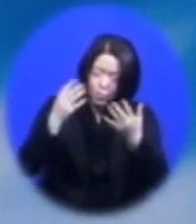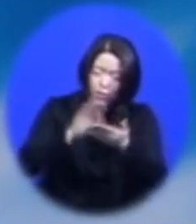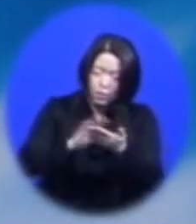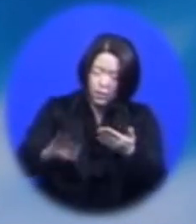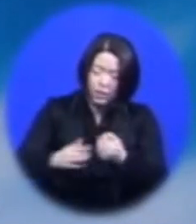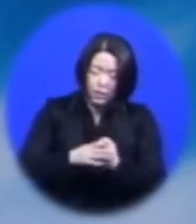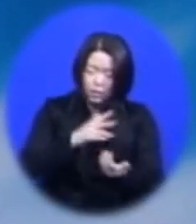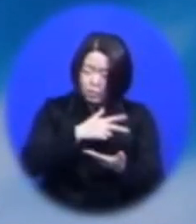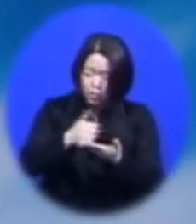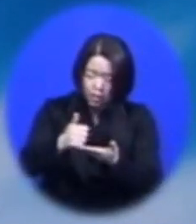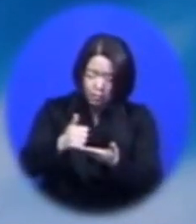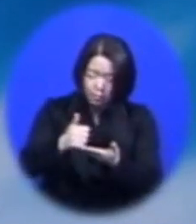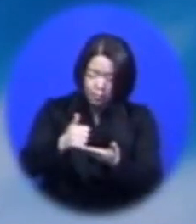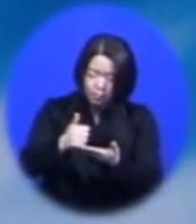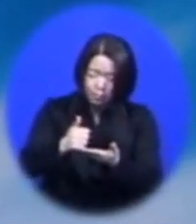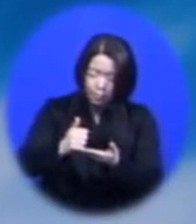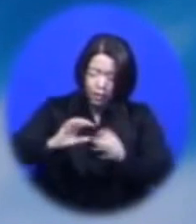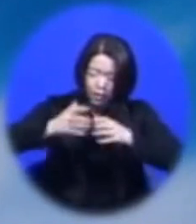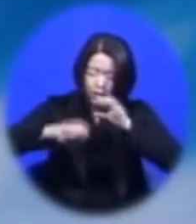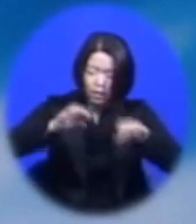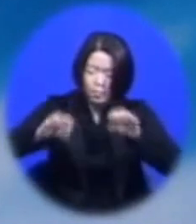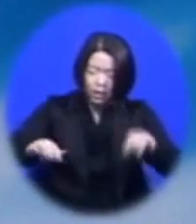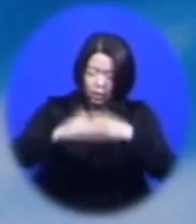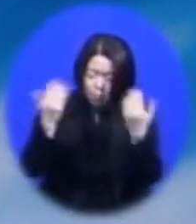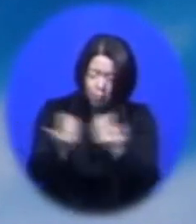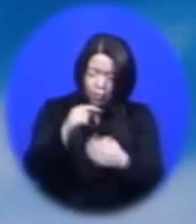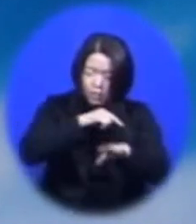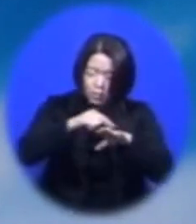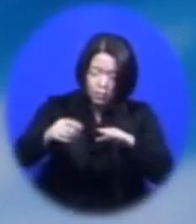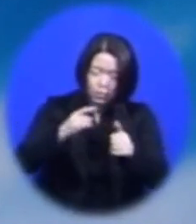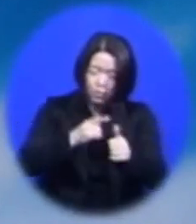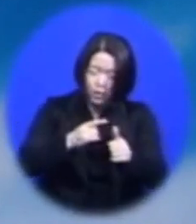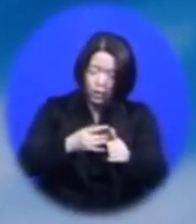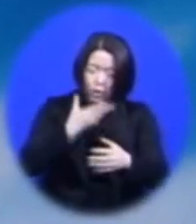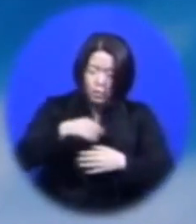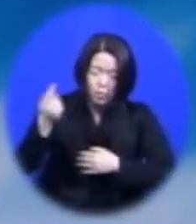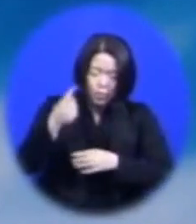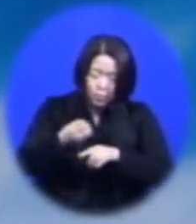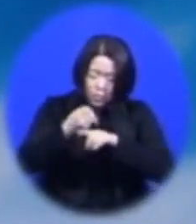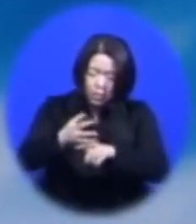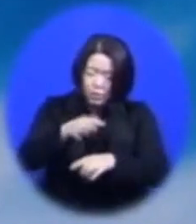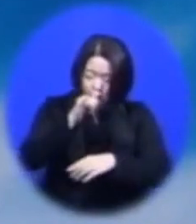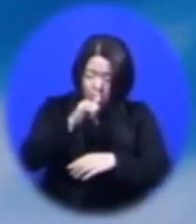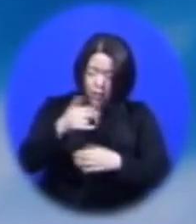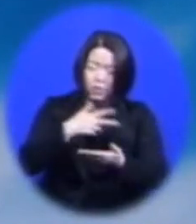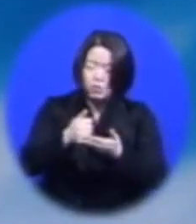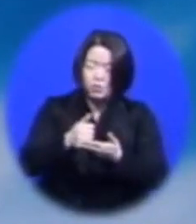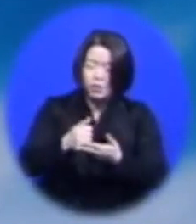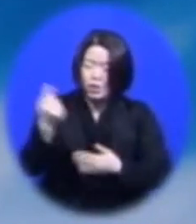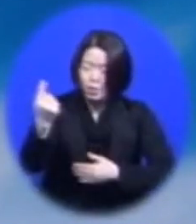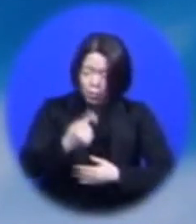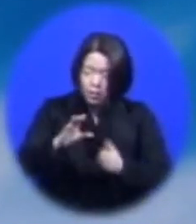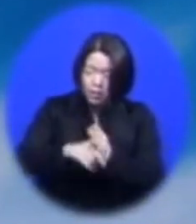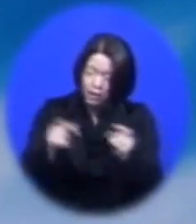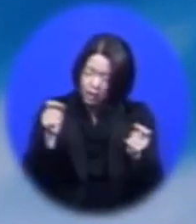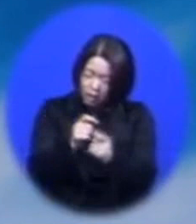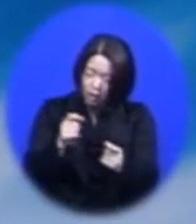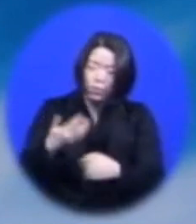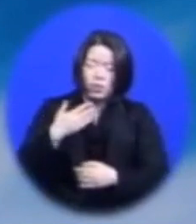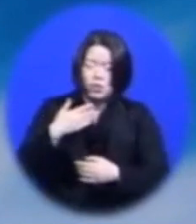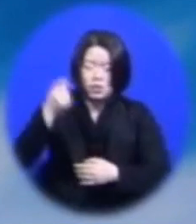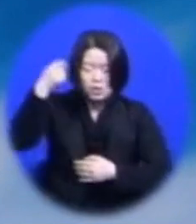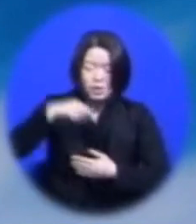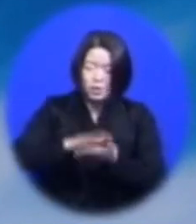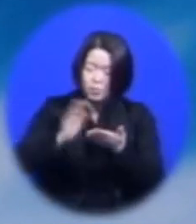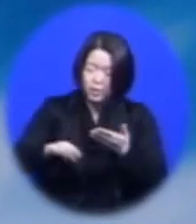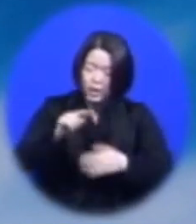주님, 열방의 모든 족속에게 복음이 전해지고 있습니다. 주의 오실 때가 가까워짐을 느낍니다.